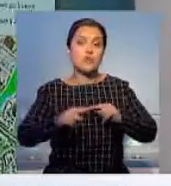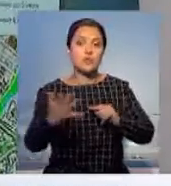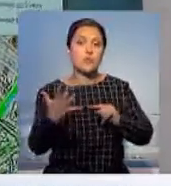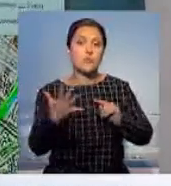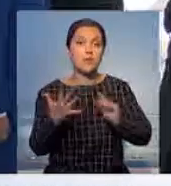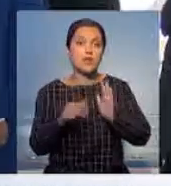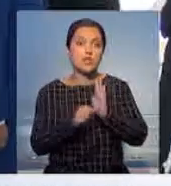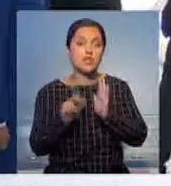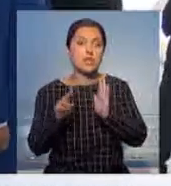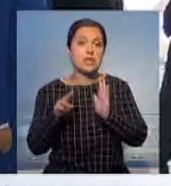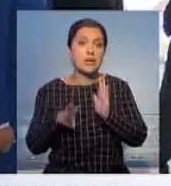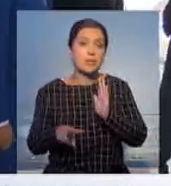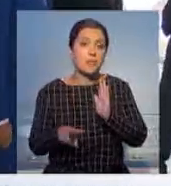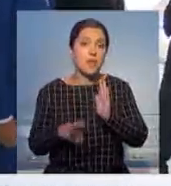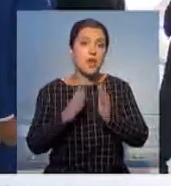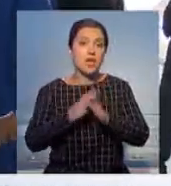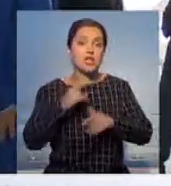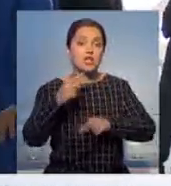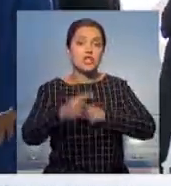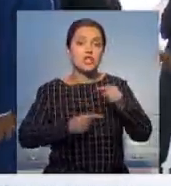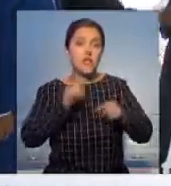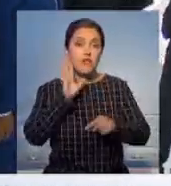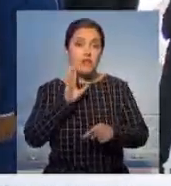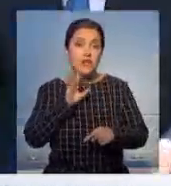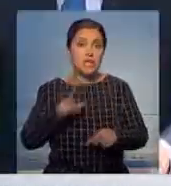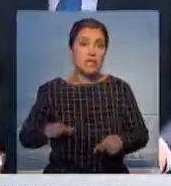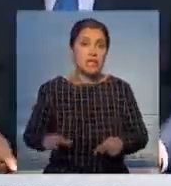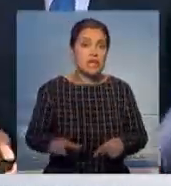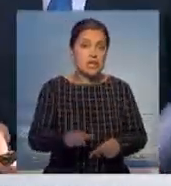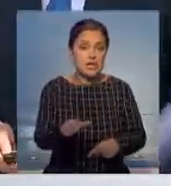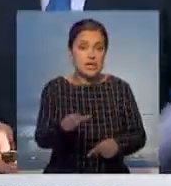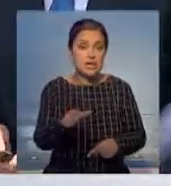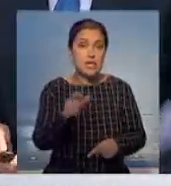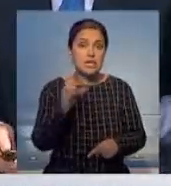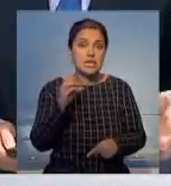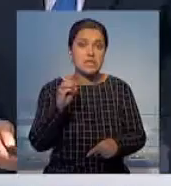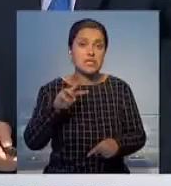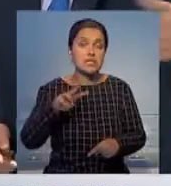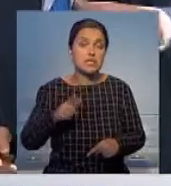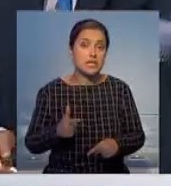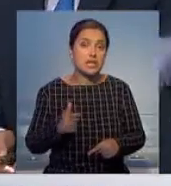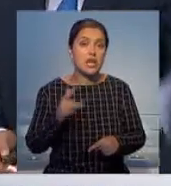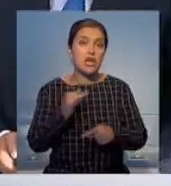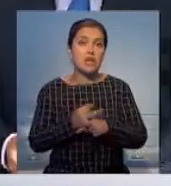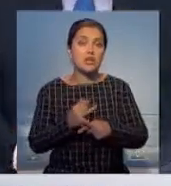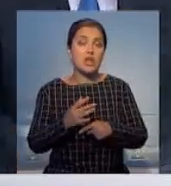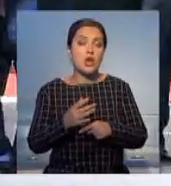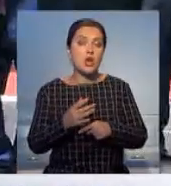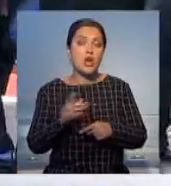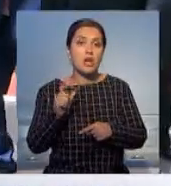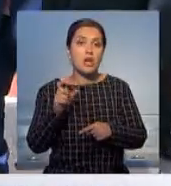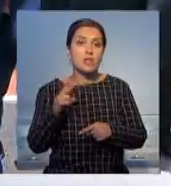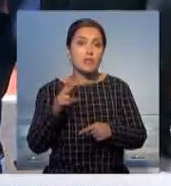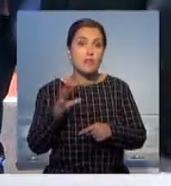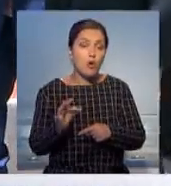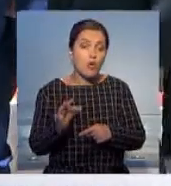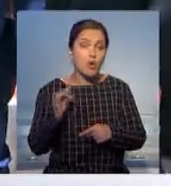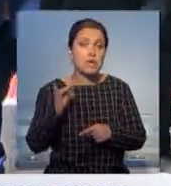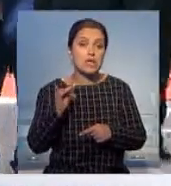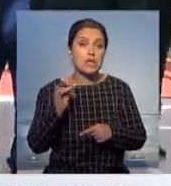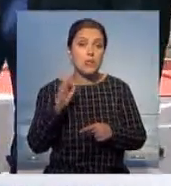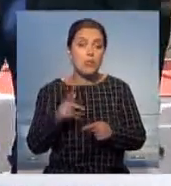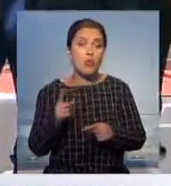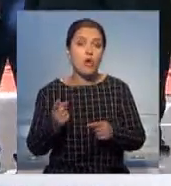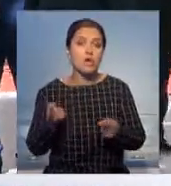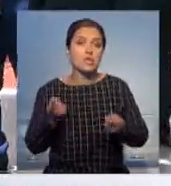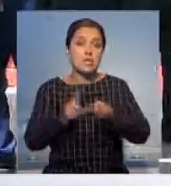общей протяженностью 56 километров, которые расположены через набережную левый берег реки Есиль, сооружение комплекса «Экспо» и